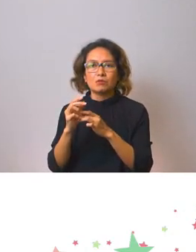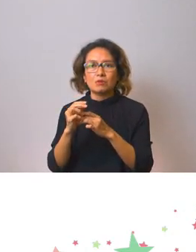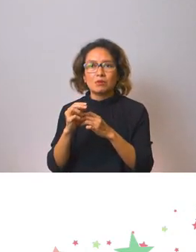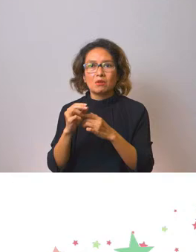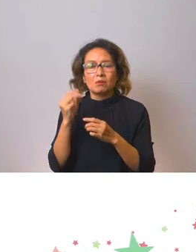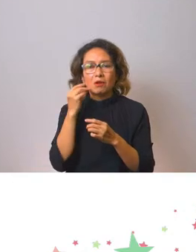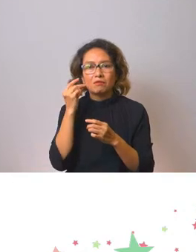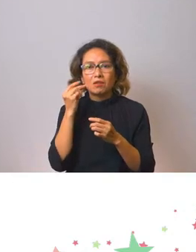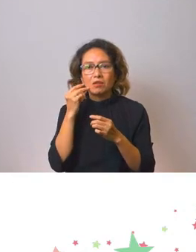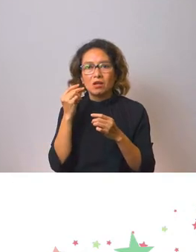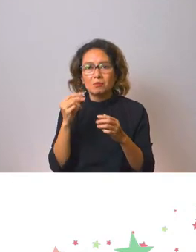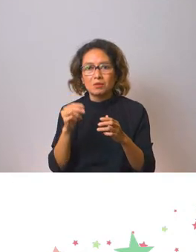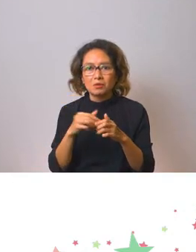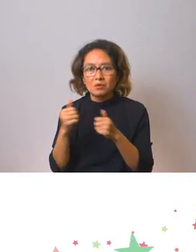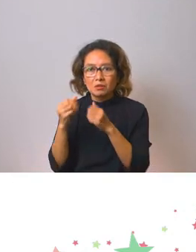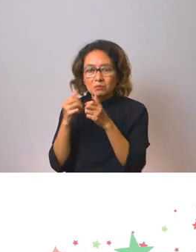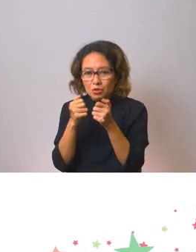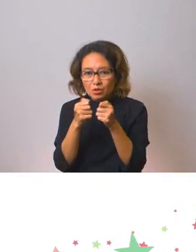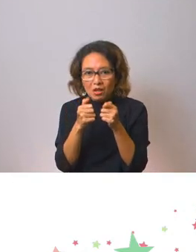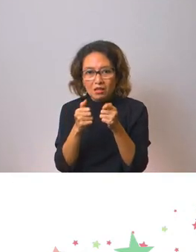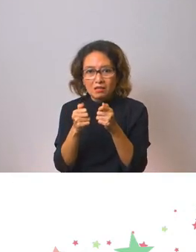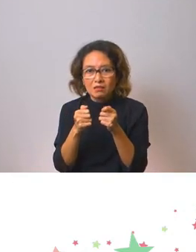gadget dan merupakan untuk